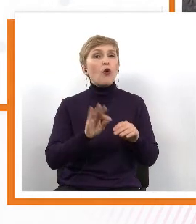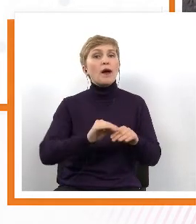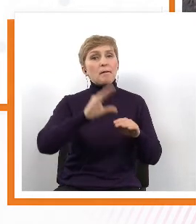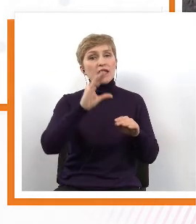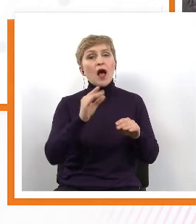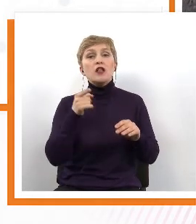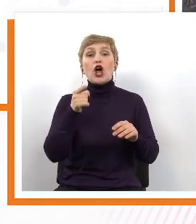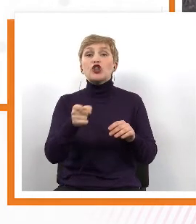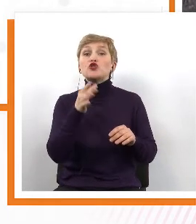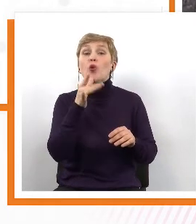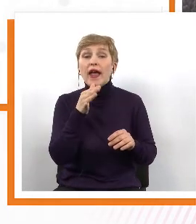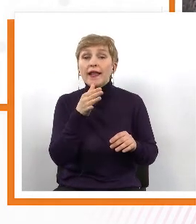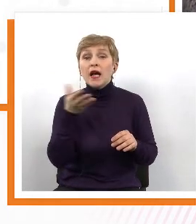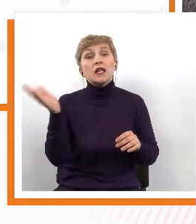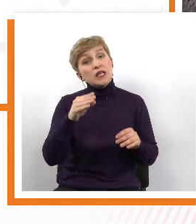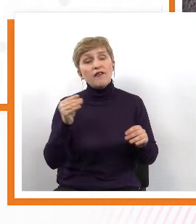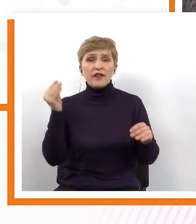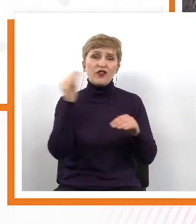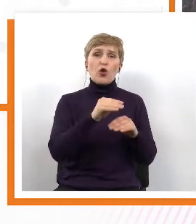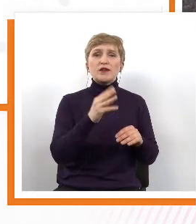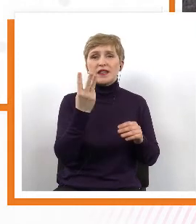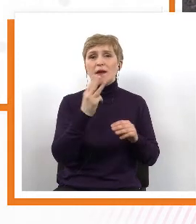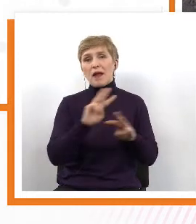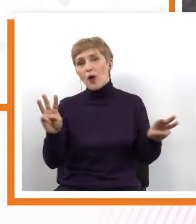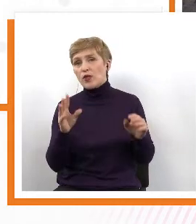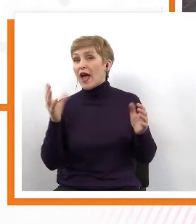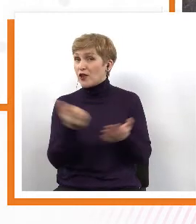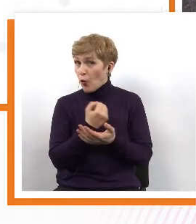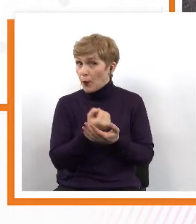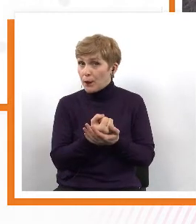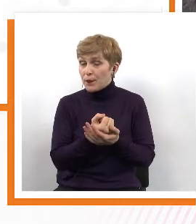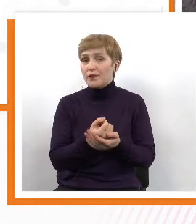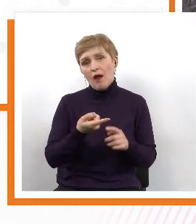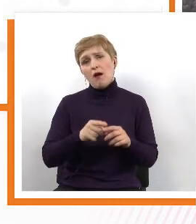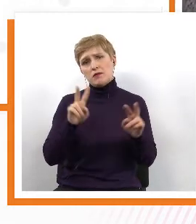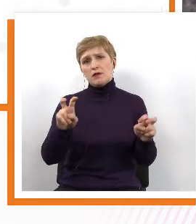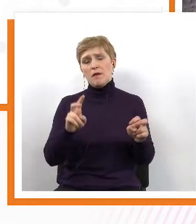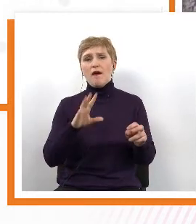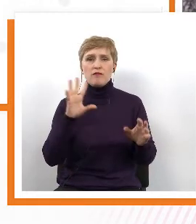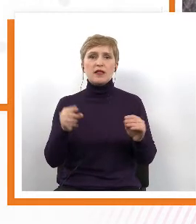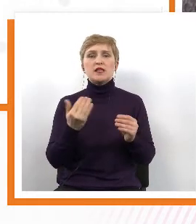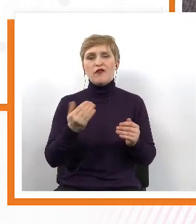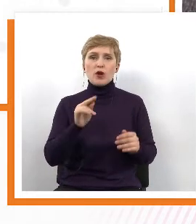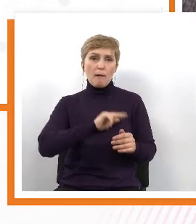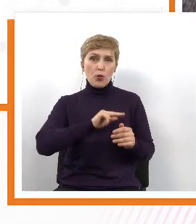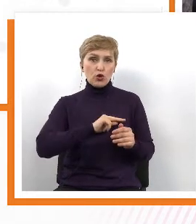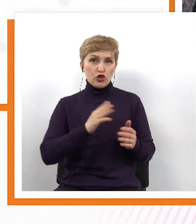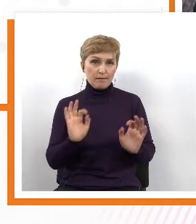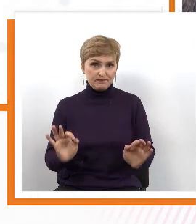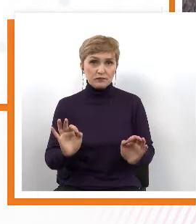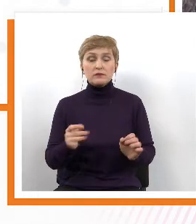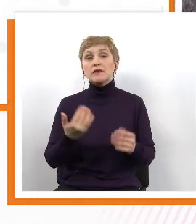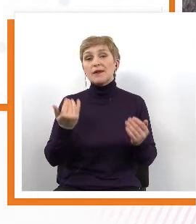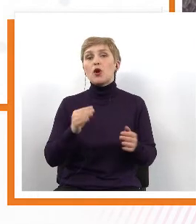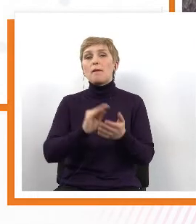на 1000 лет, давайте там вложимся, эти 3 миллиона найдем, да? Вот эта тема вполне сегодня рабочая. Тем более, я повторюсь, и вы это